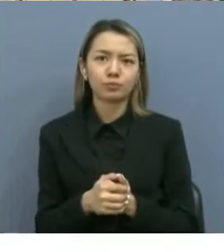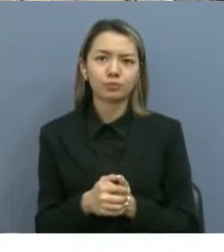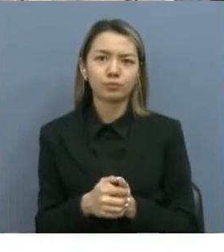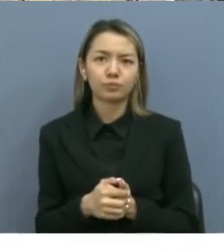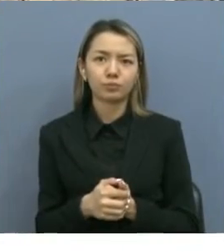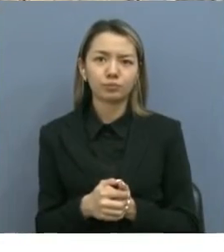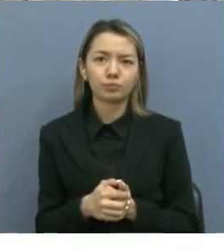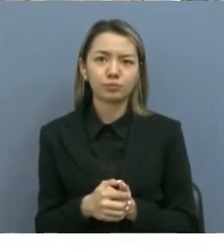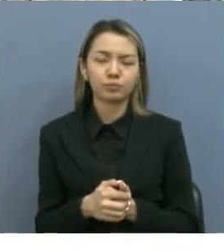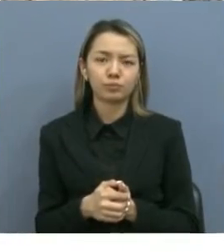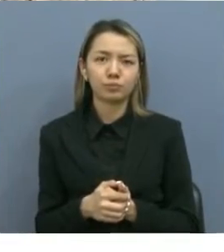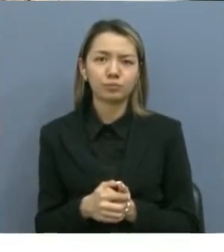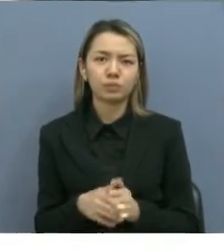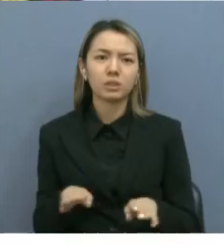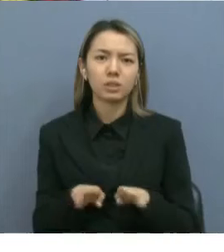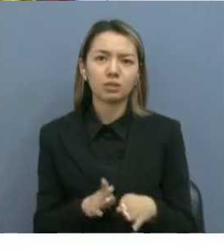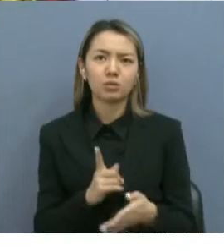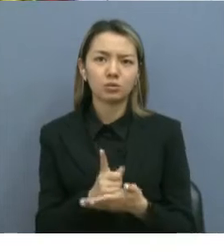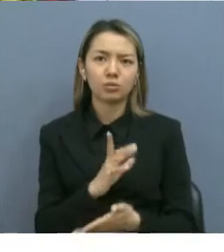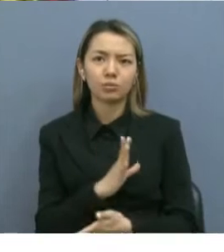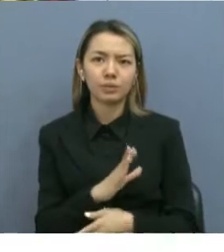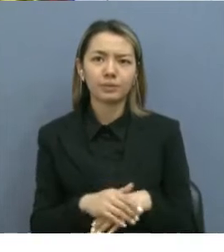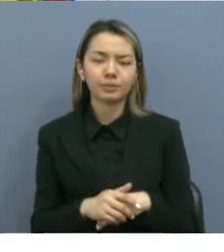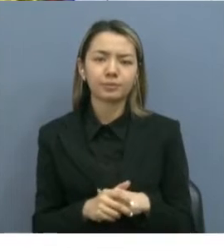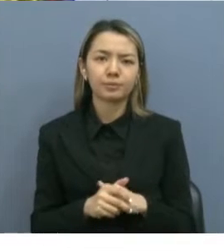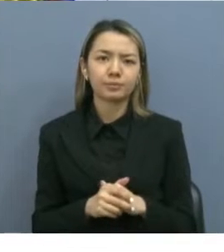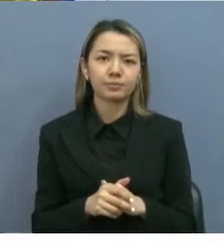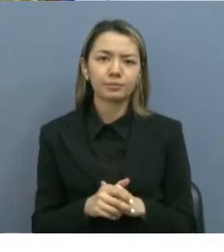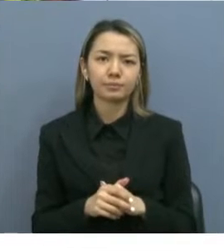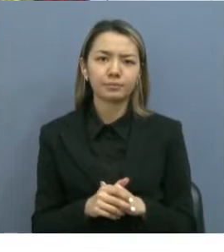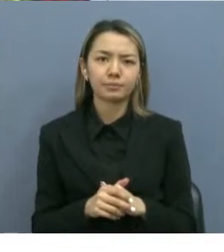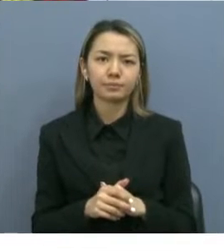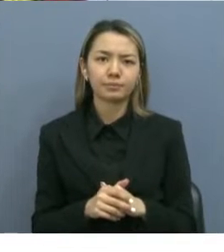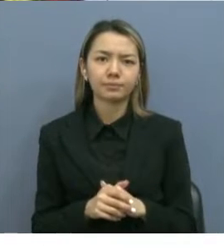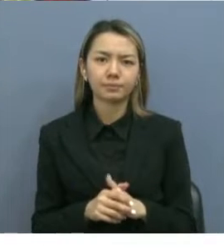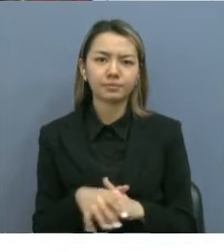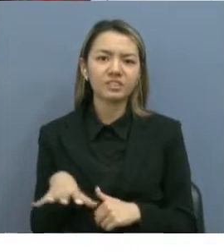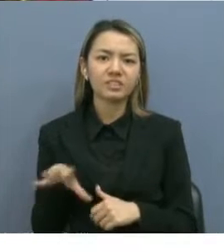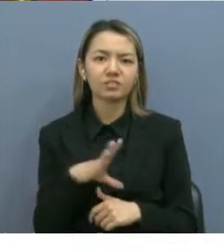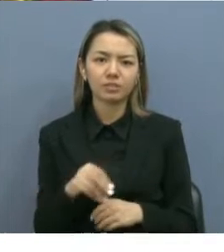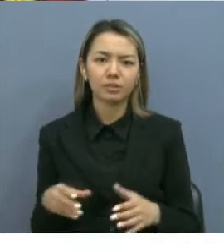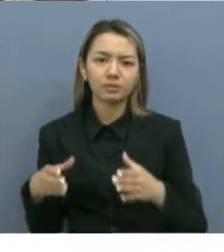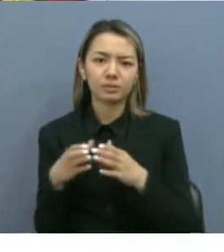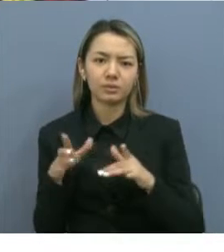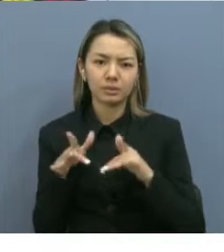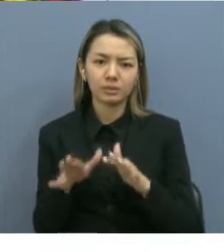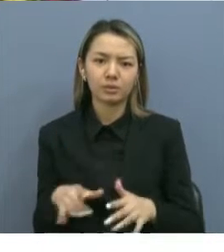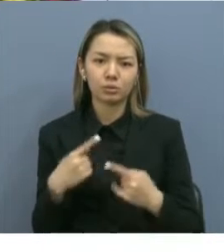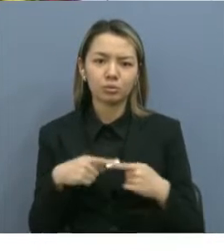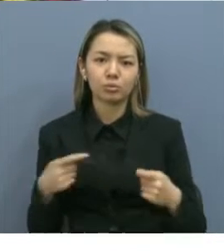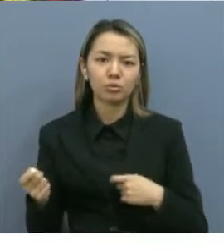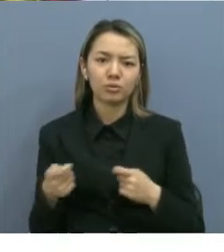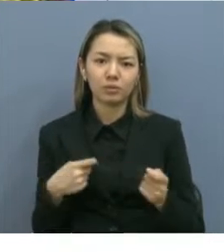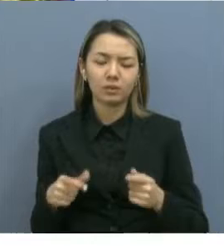көмекшілердің осылай болу керек деген. Призыву на специальные воинские сборы барлық қорғаныс істері жөндегі